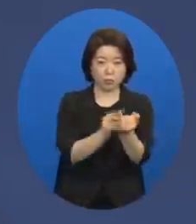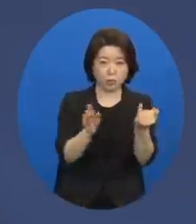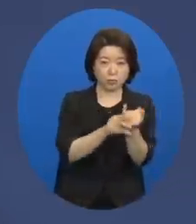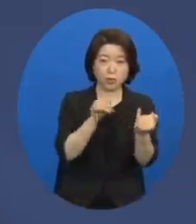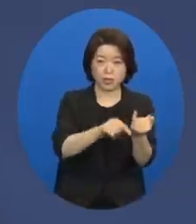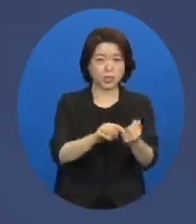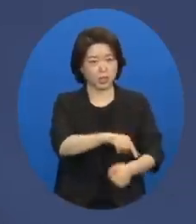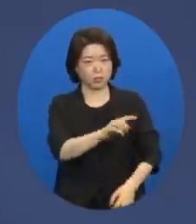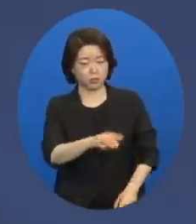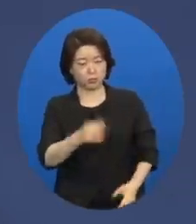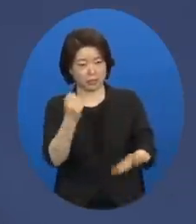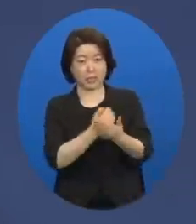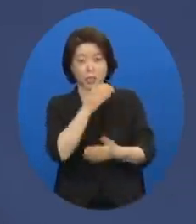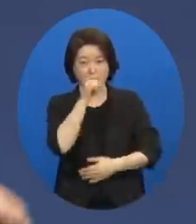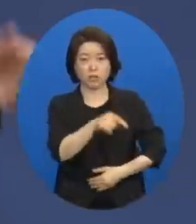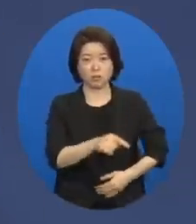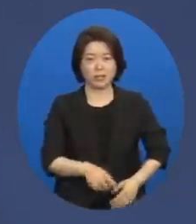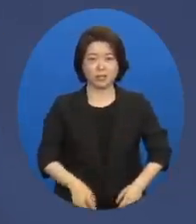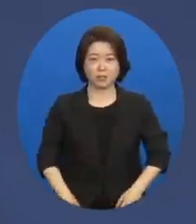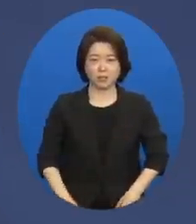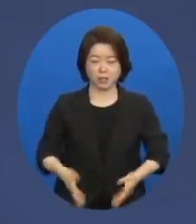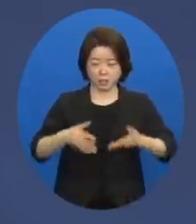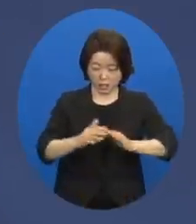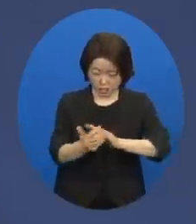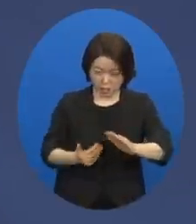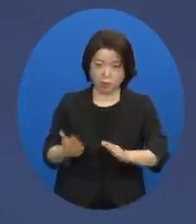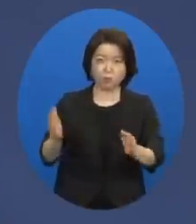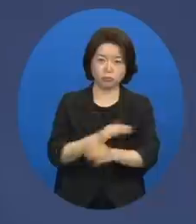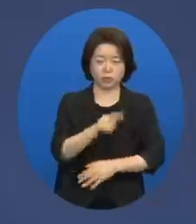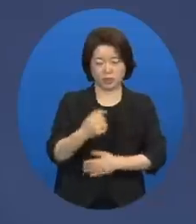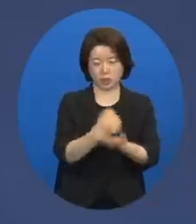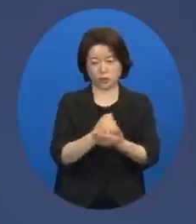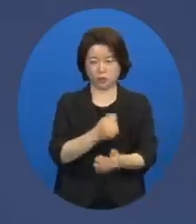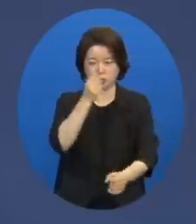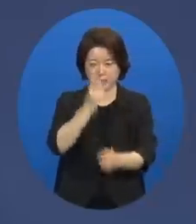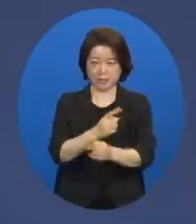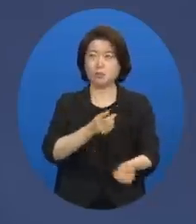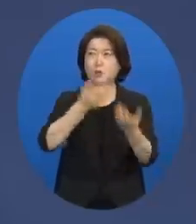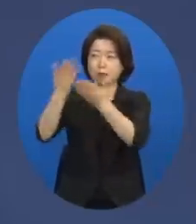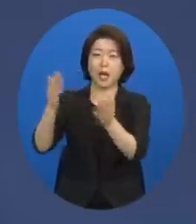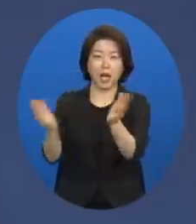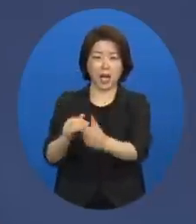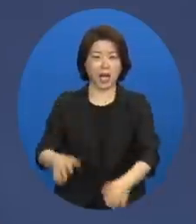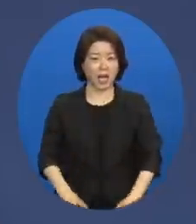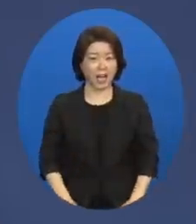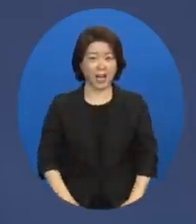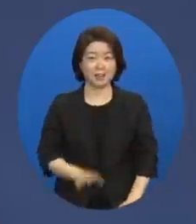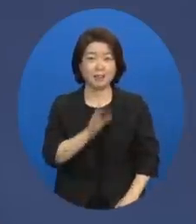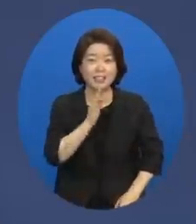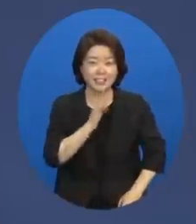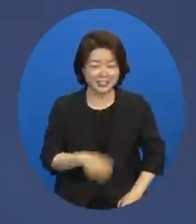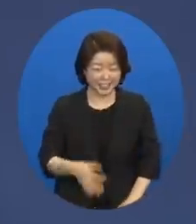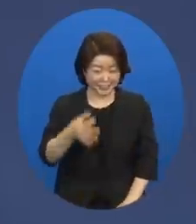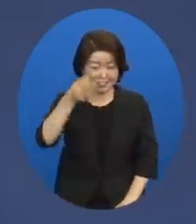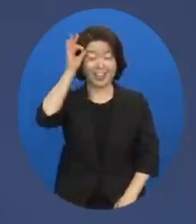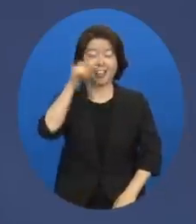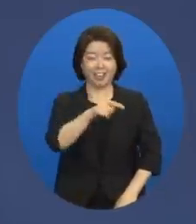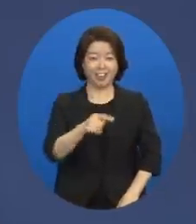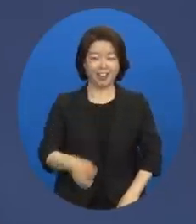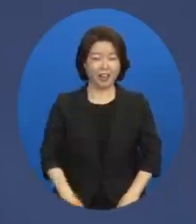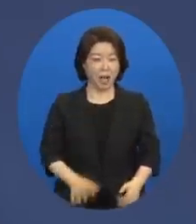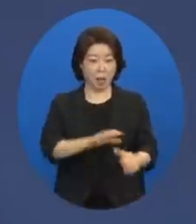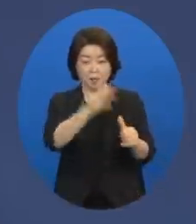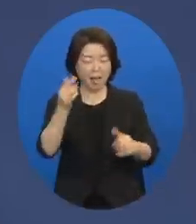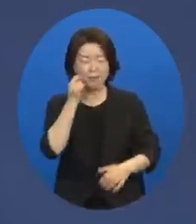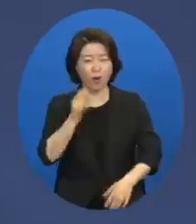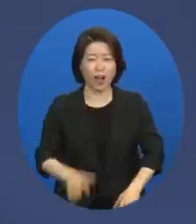이제 좀 안타까움이긴 하지 나기 전에 지들 운명이 이미 바쳐져 있다는 걸 깨닫지만 벗어날 수가